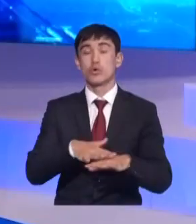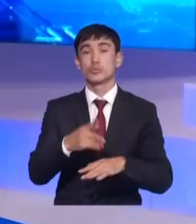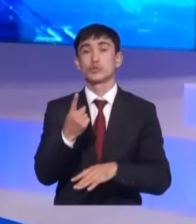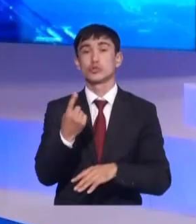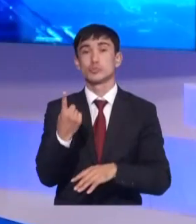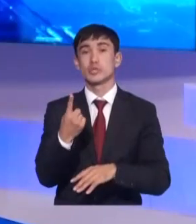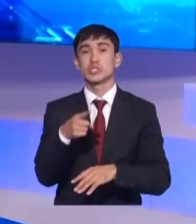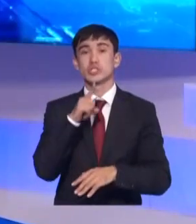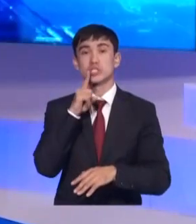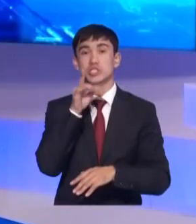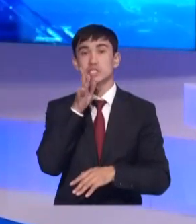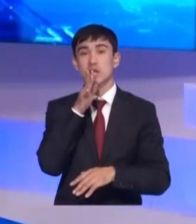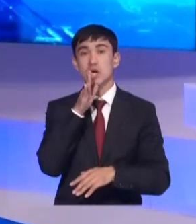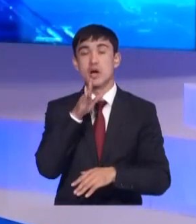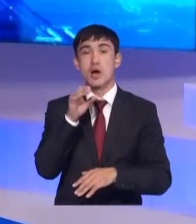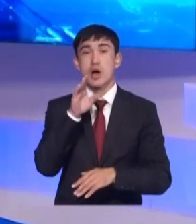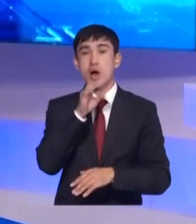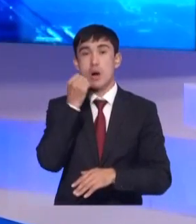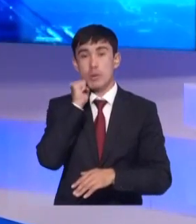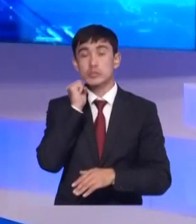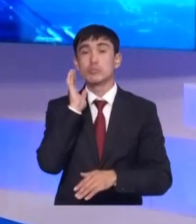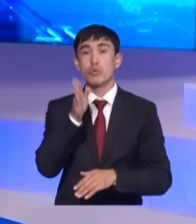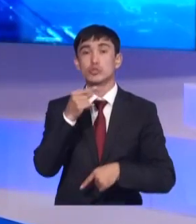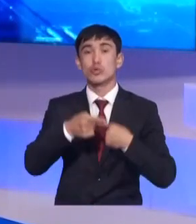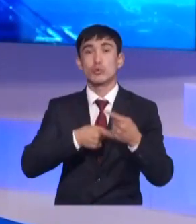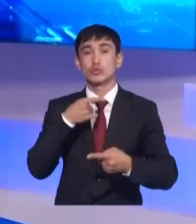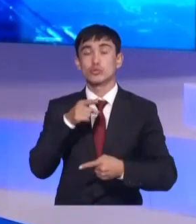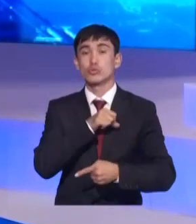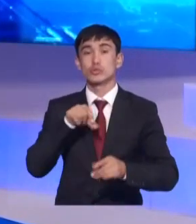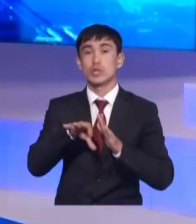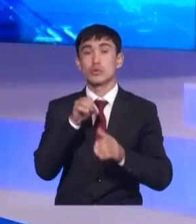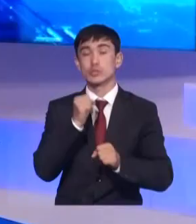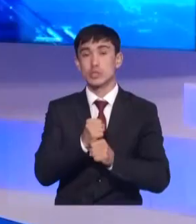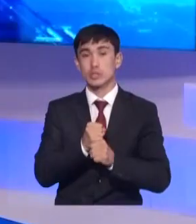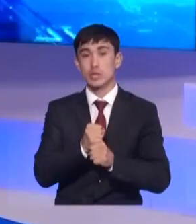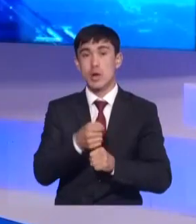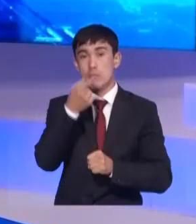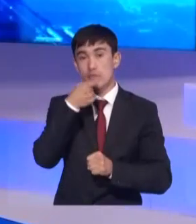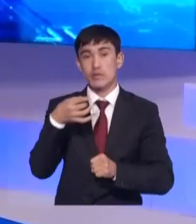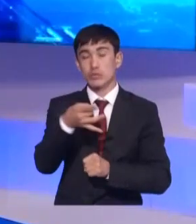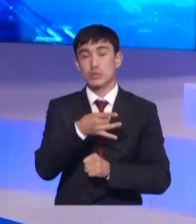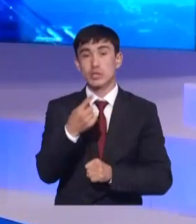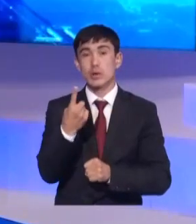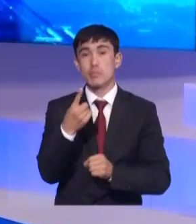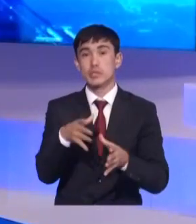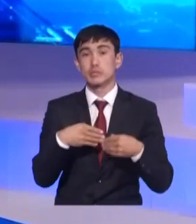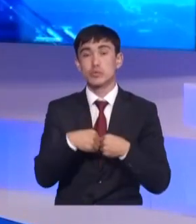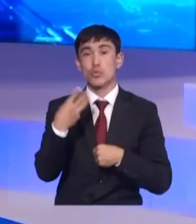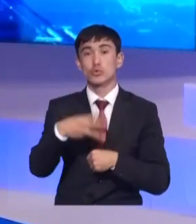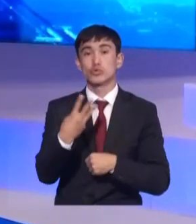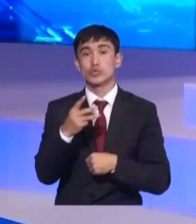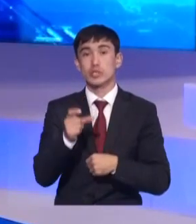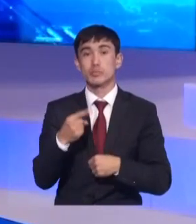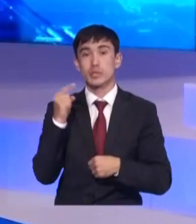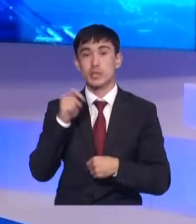Өңіріміздегі 101 жастағы кейуана болашақ ұрпақ үшін өз таңдауын жасады. Сонымен қатар Панфилов ауданында бір әулеттен 33 адам